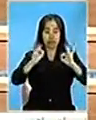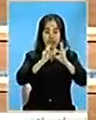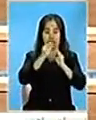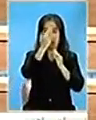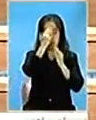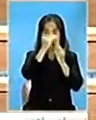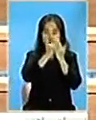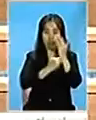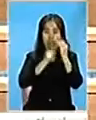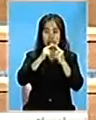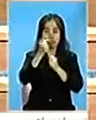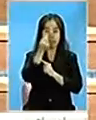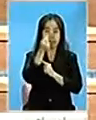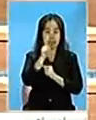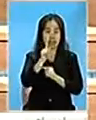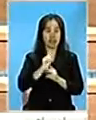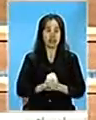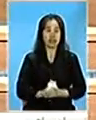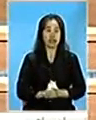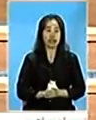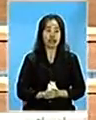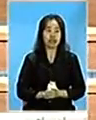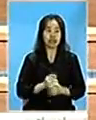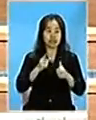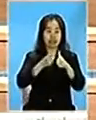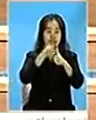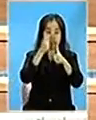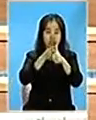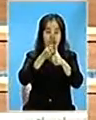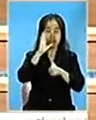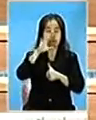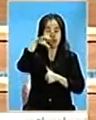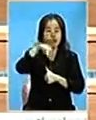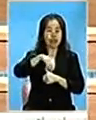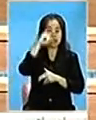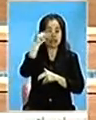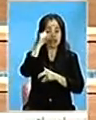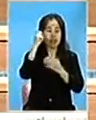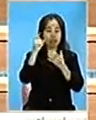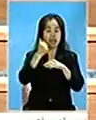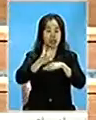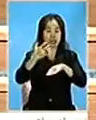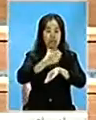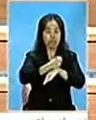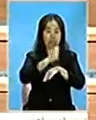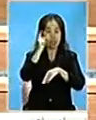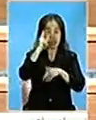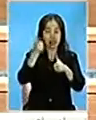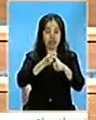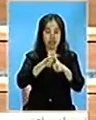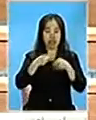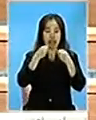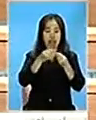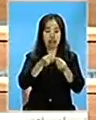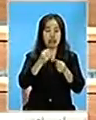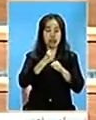ครับท่านประธานที่เคารพข้อ1ของสภาพัฒนาการเมืองคือ 1. การเสริมสร้างความเข้มแข็ง